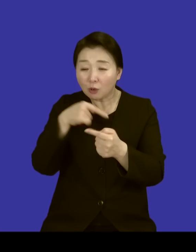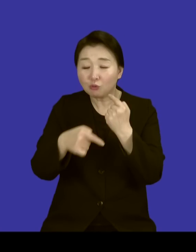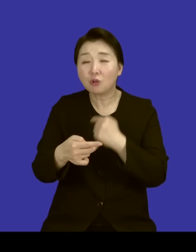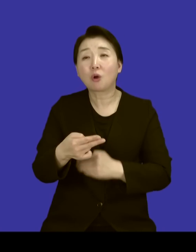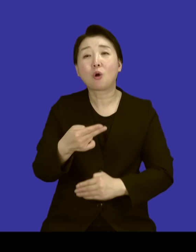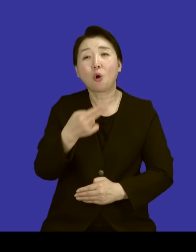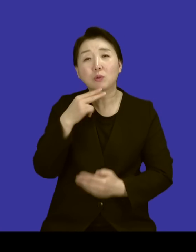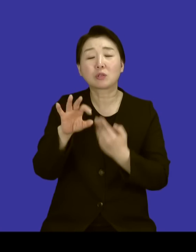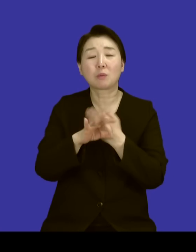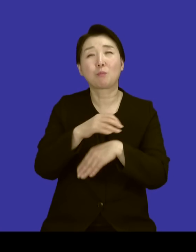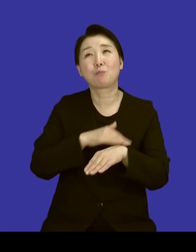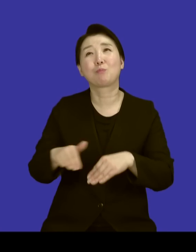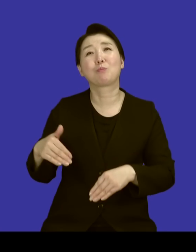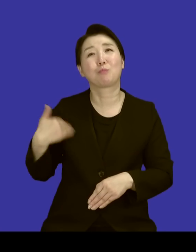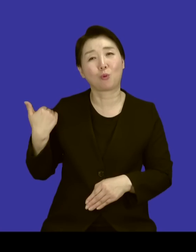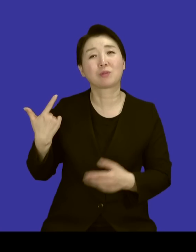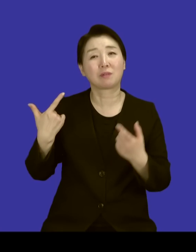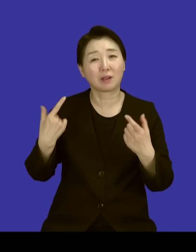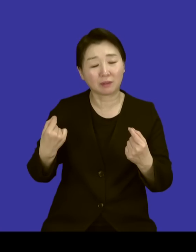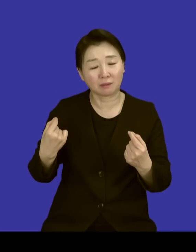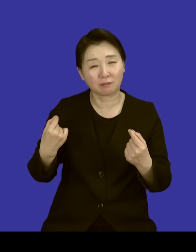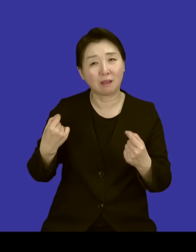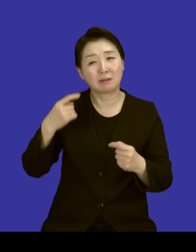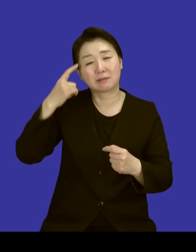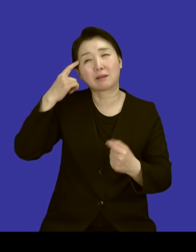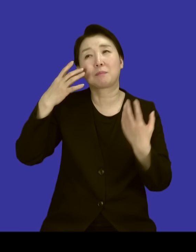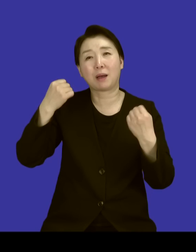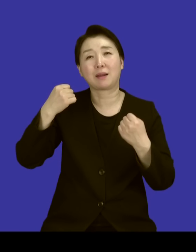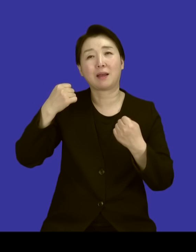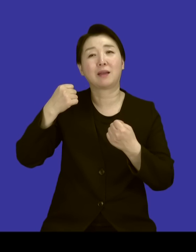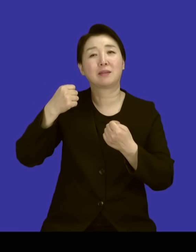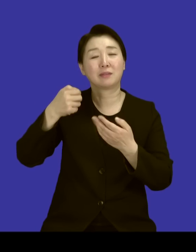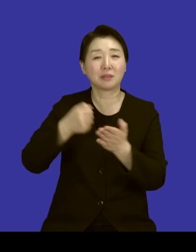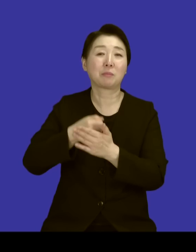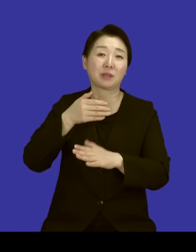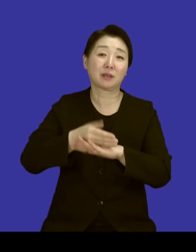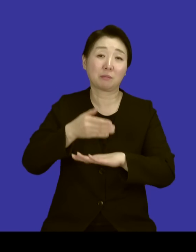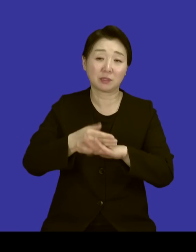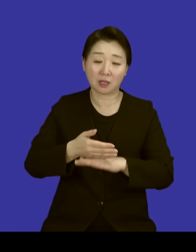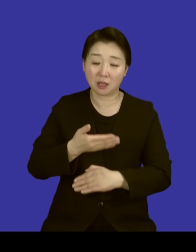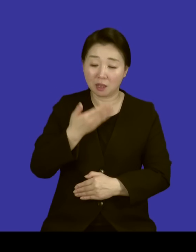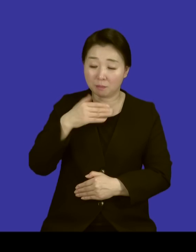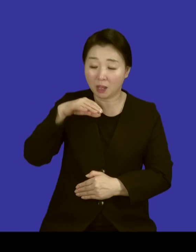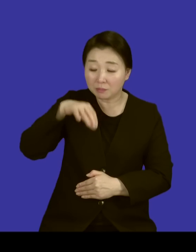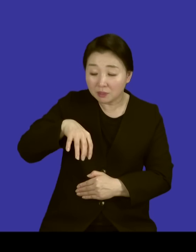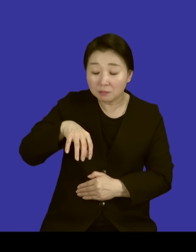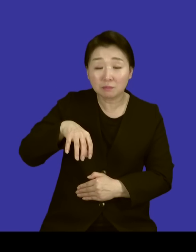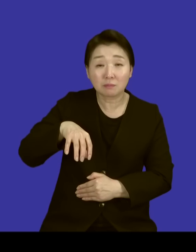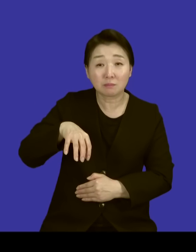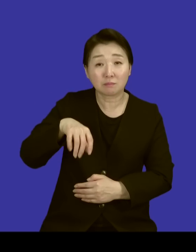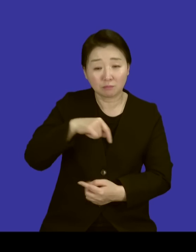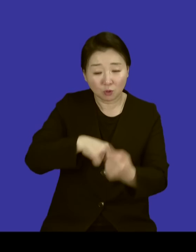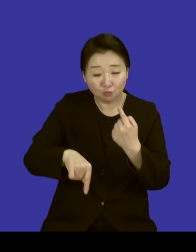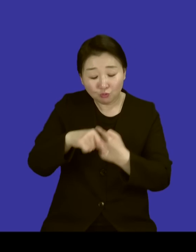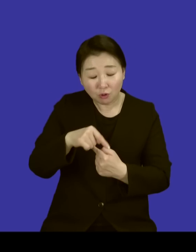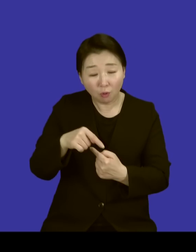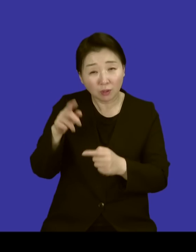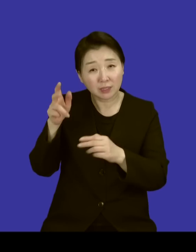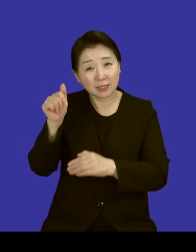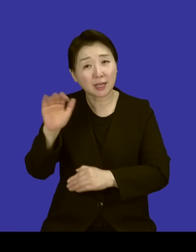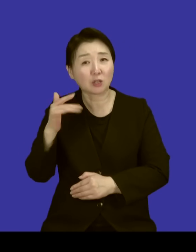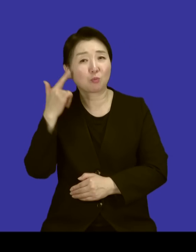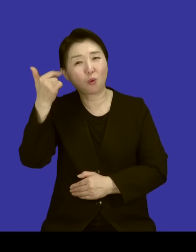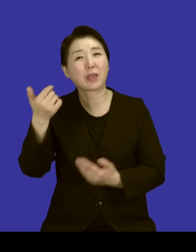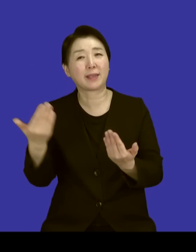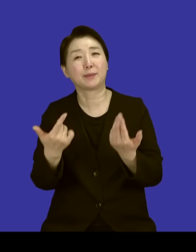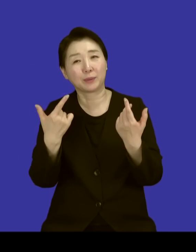것들이 많았겠구나 하는 마음에 굉장히 감사하고 네. 또 이게 밥집 사장을 넘어서 목회 같다는 생각을